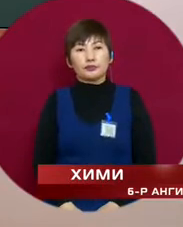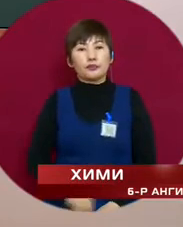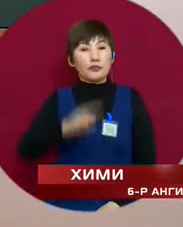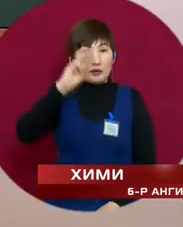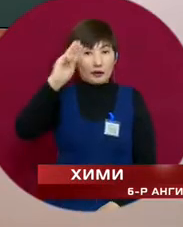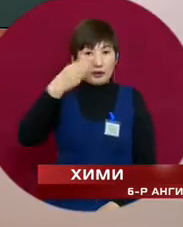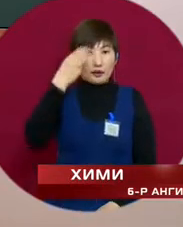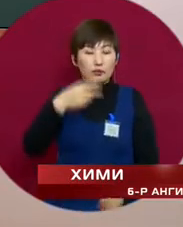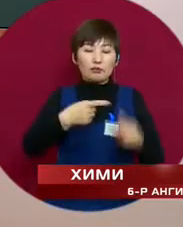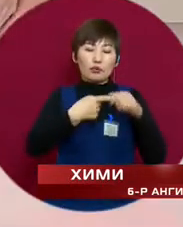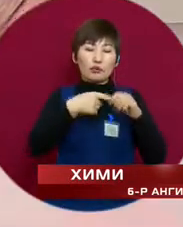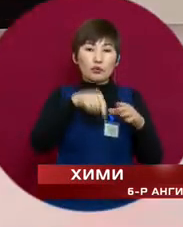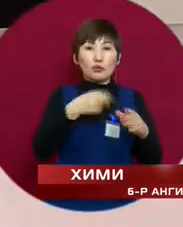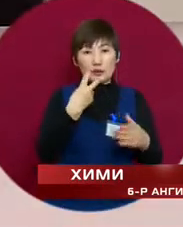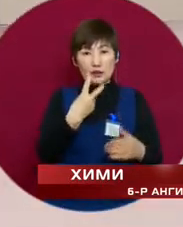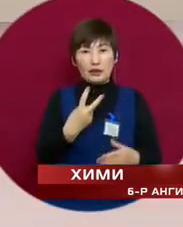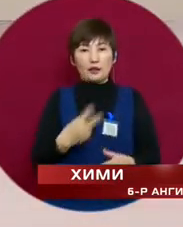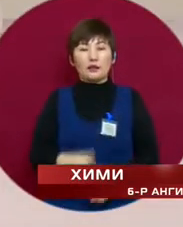илрүүлэгч дүрч үзье.